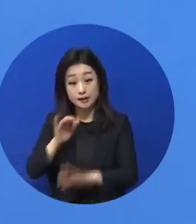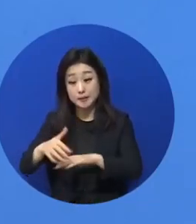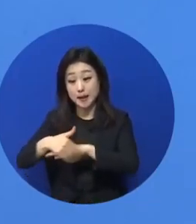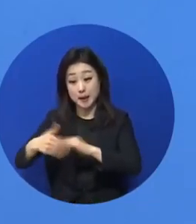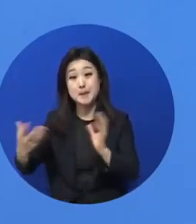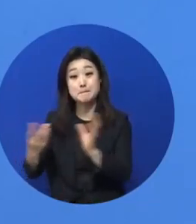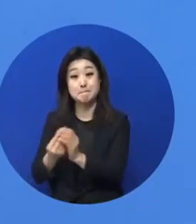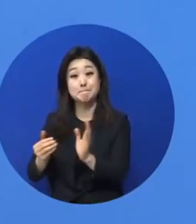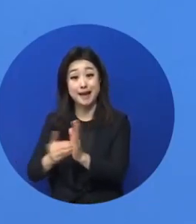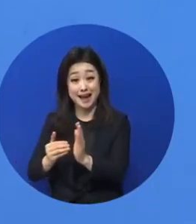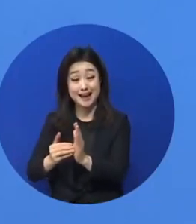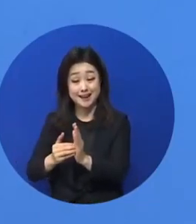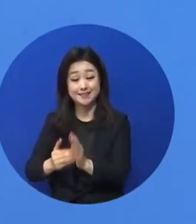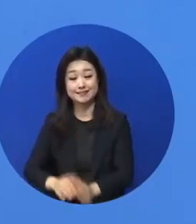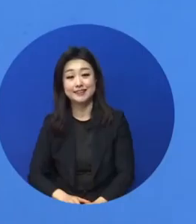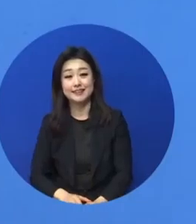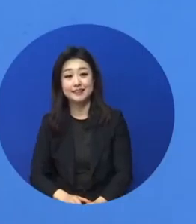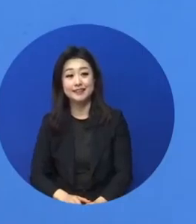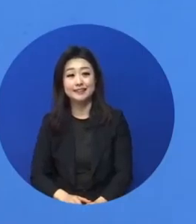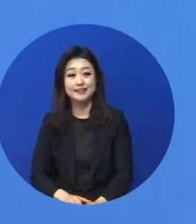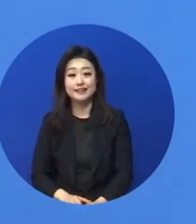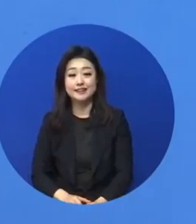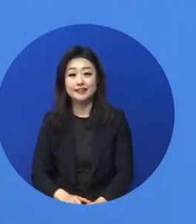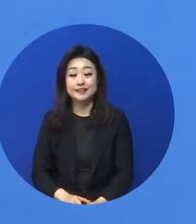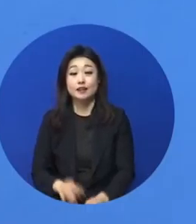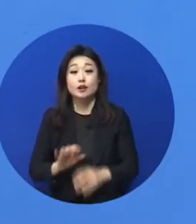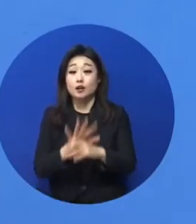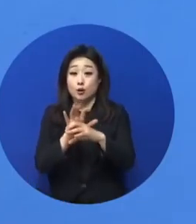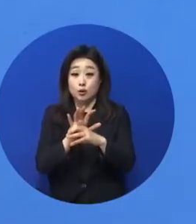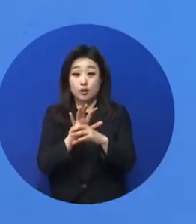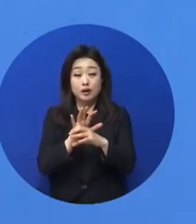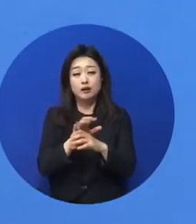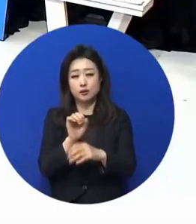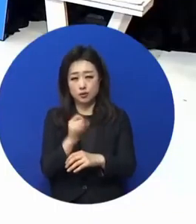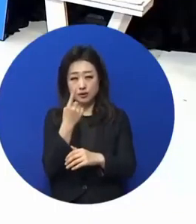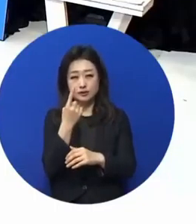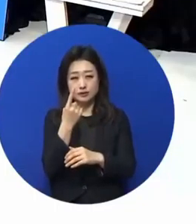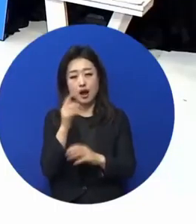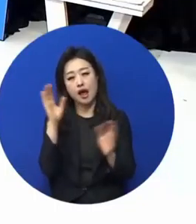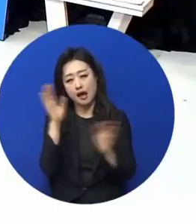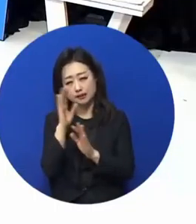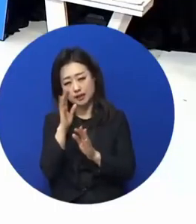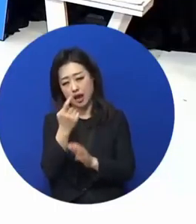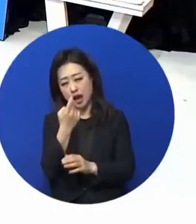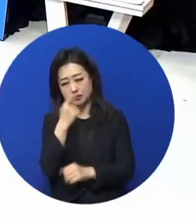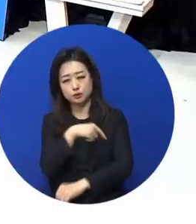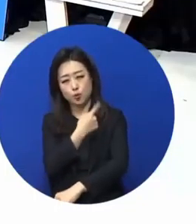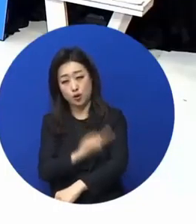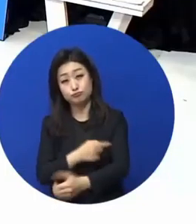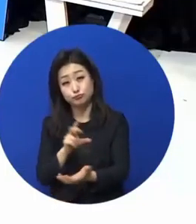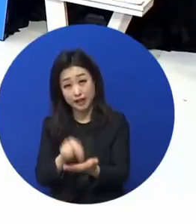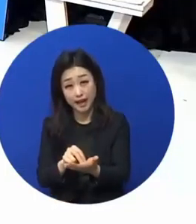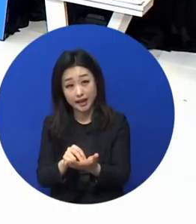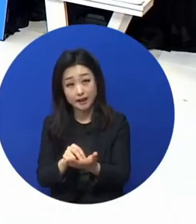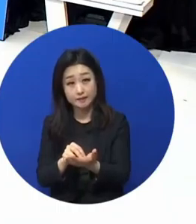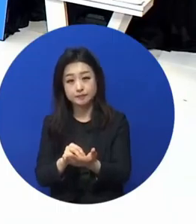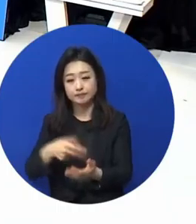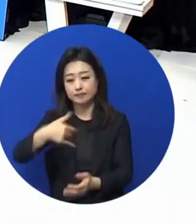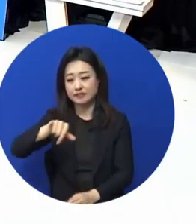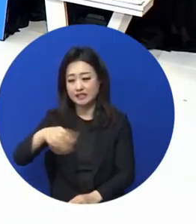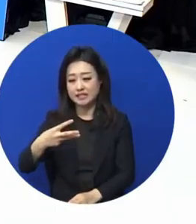다 짜져 있다는 말씀을 제가 좀 드리겠습니다. 코로나19라는 학생들의 학습 질저에 대한 문제는 학습 질에 대한